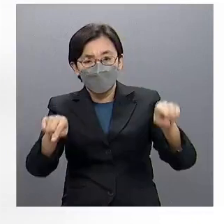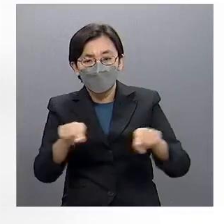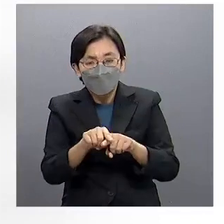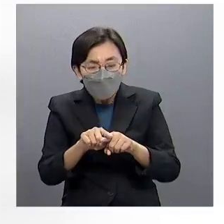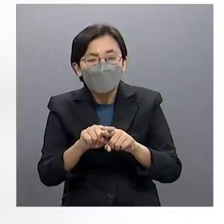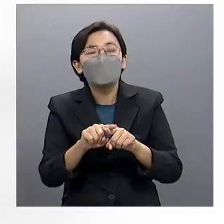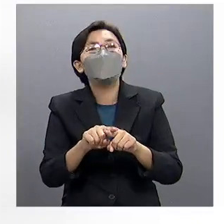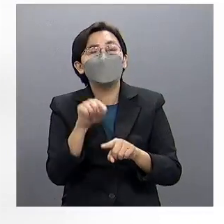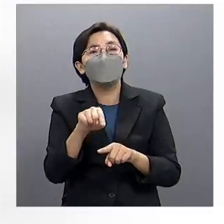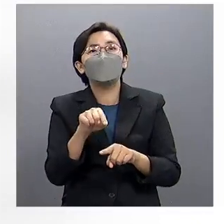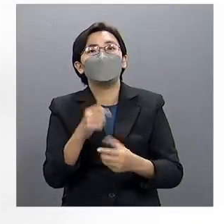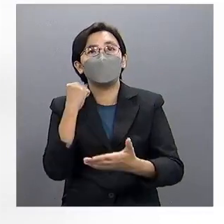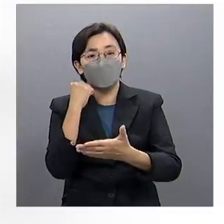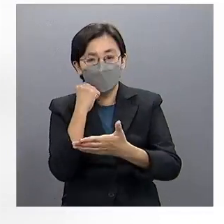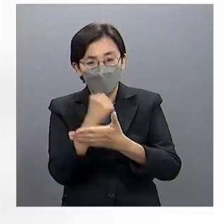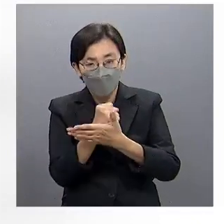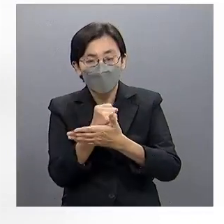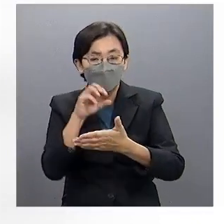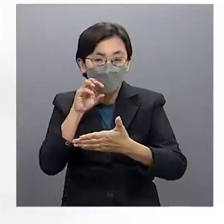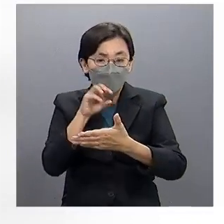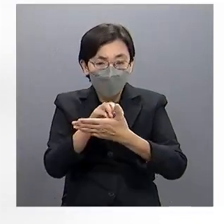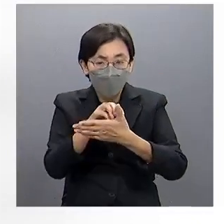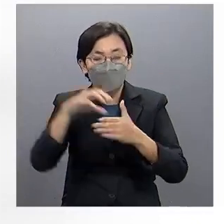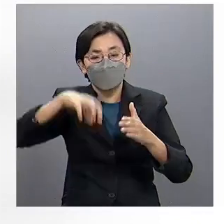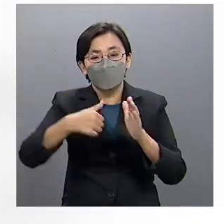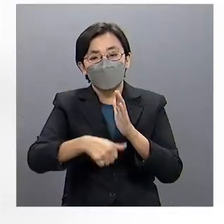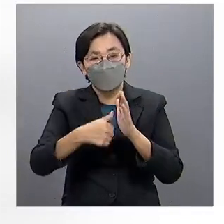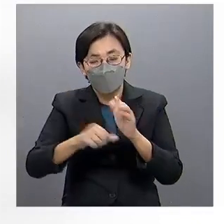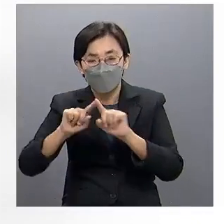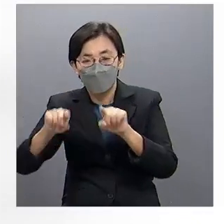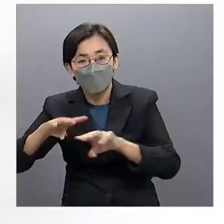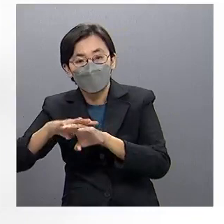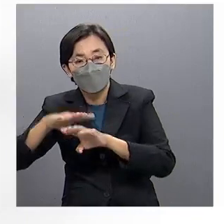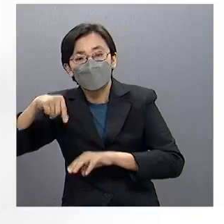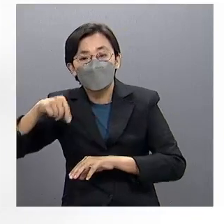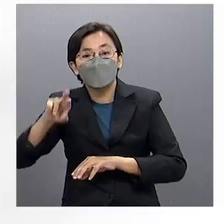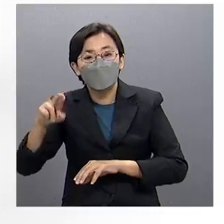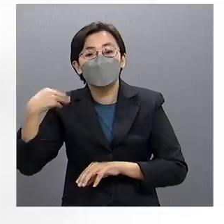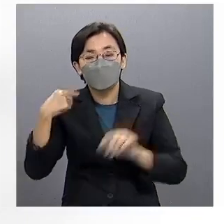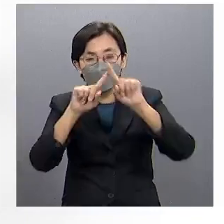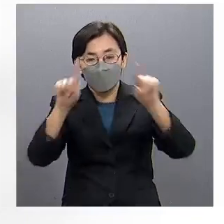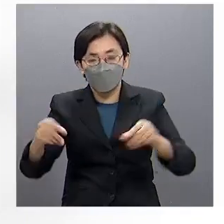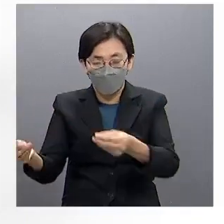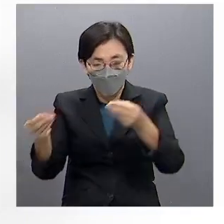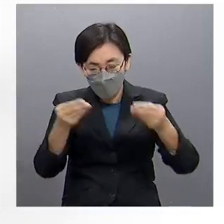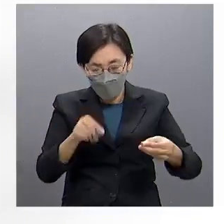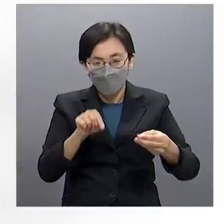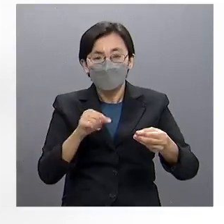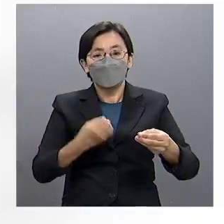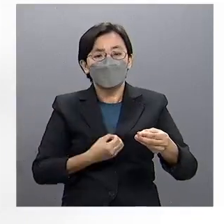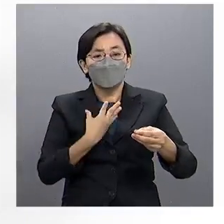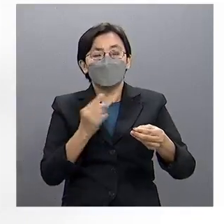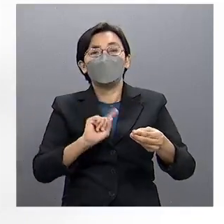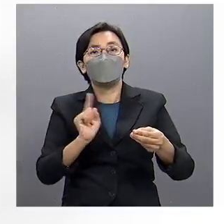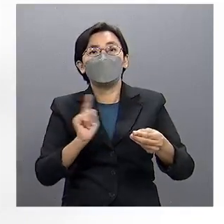มีโลโก้ของกรมด้วยมี QR code ด้วยคุณผู้ชมครับและที่น่าตกใจไปมากกว่านั้นคือเขาเขียน